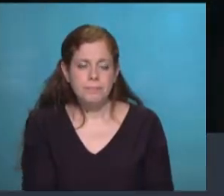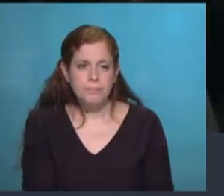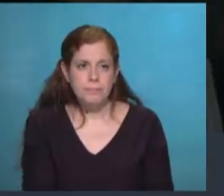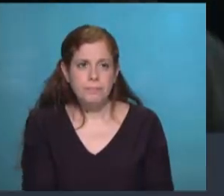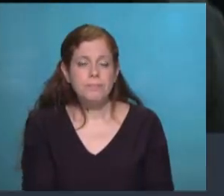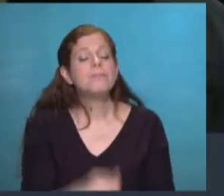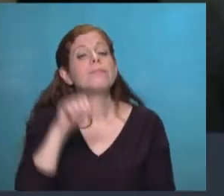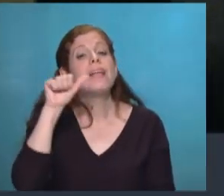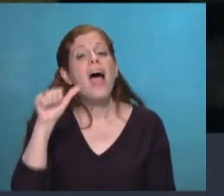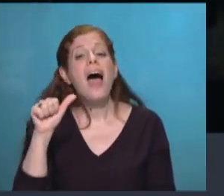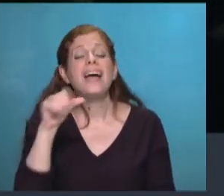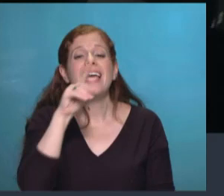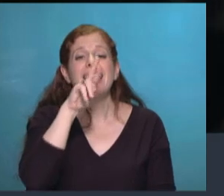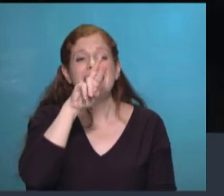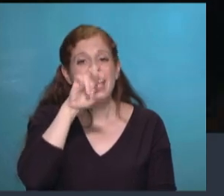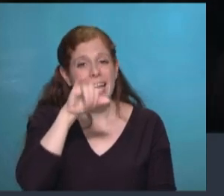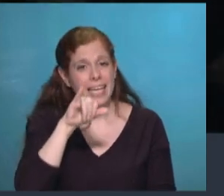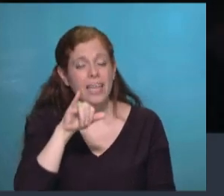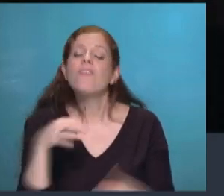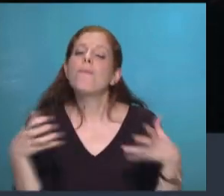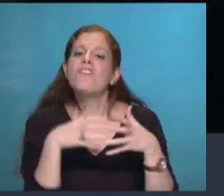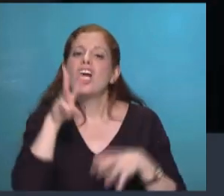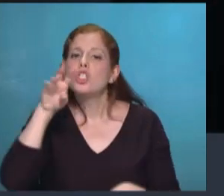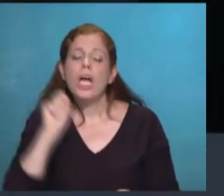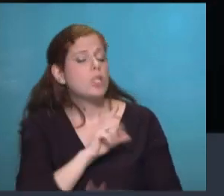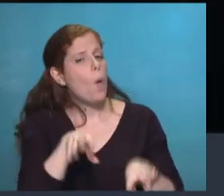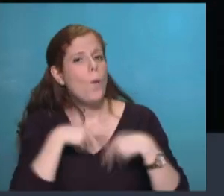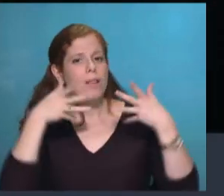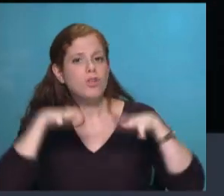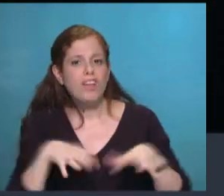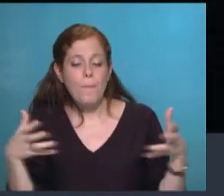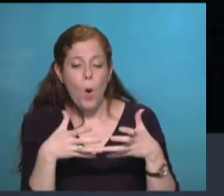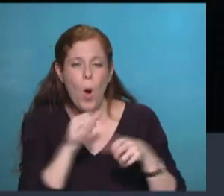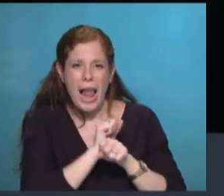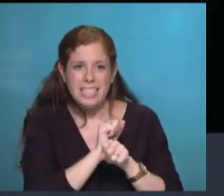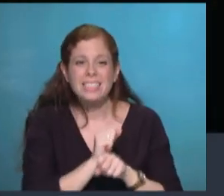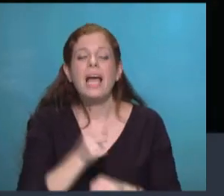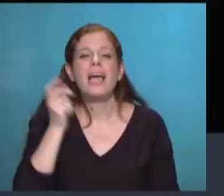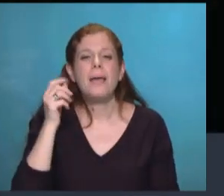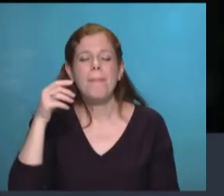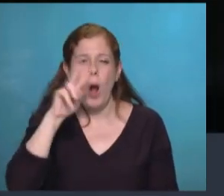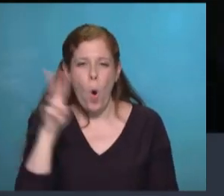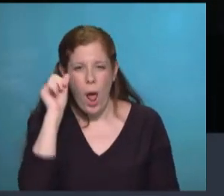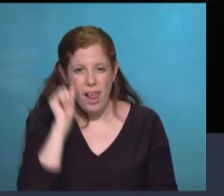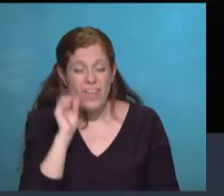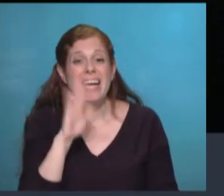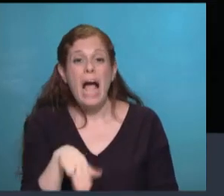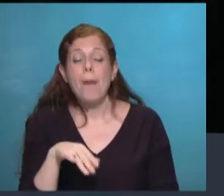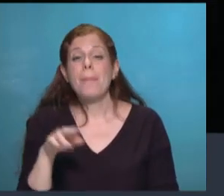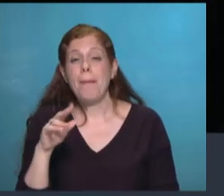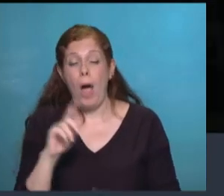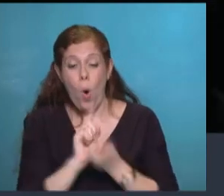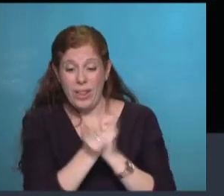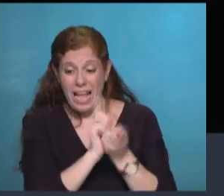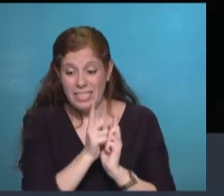אריה דרי ומפלגת ש"ס לא ישבו עם מפלגת כחול לבן בקואליציה, גם אם יבטלו את סבב הרוטציה בין גנץ ללפיד. את הדברים